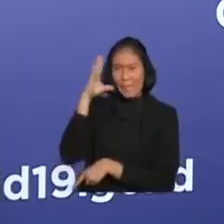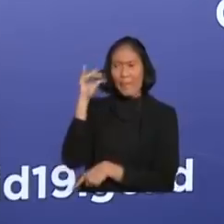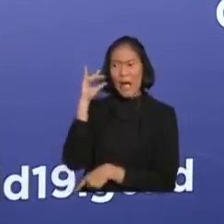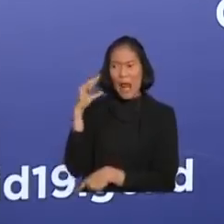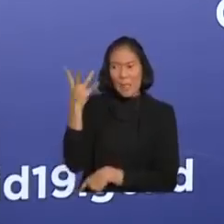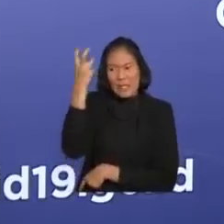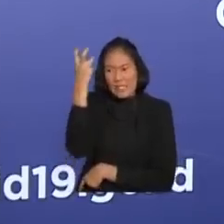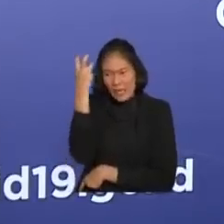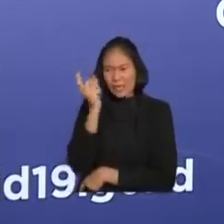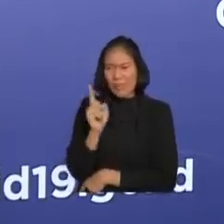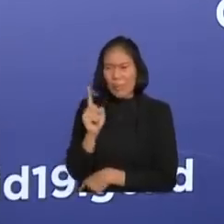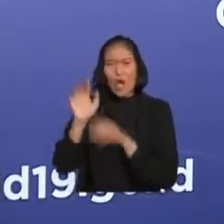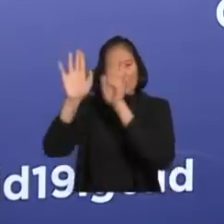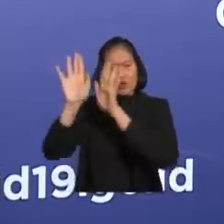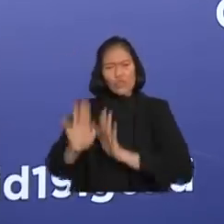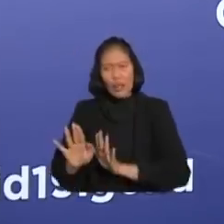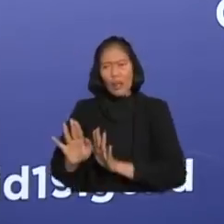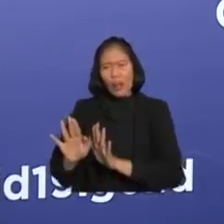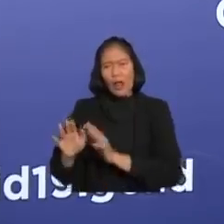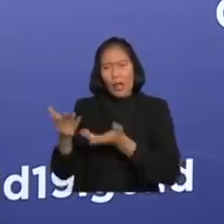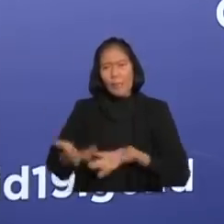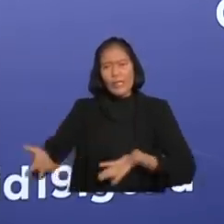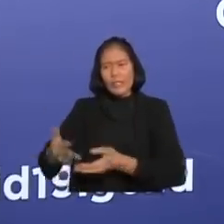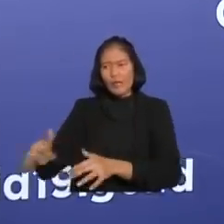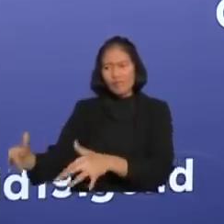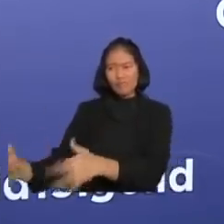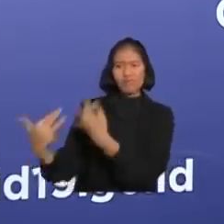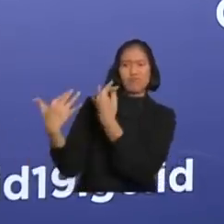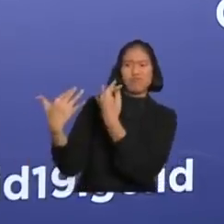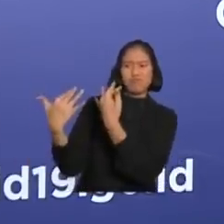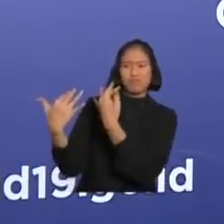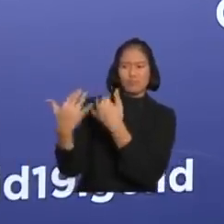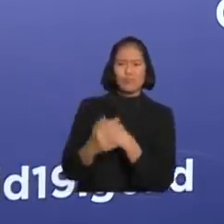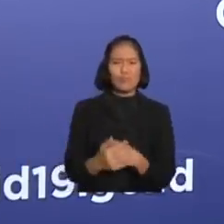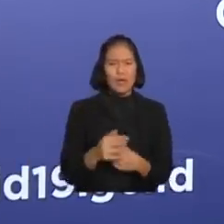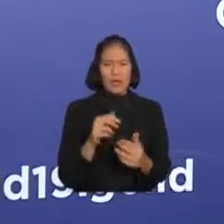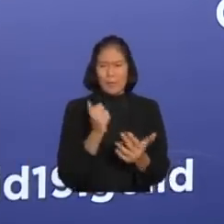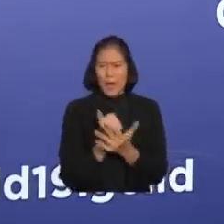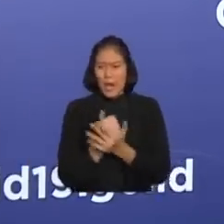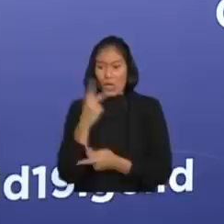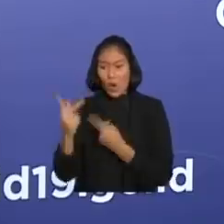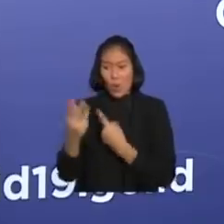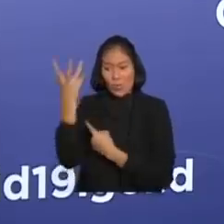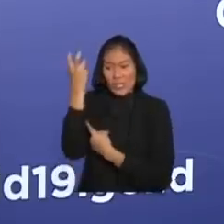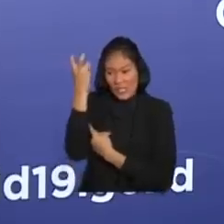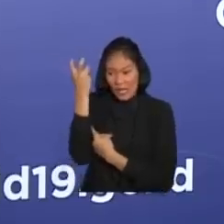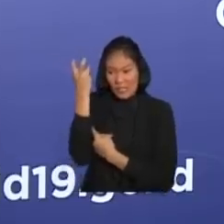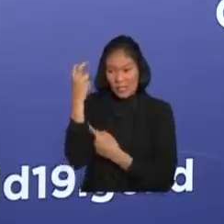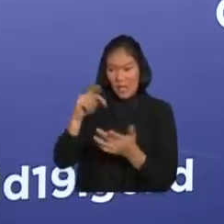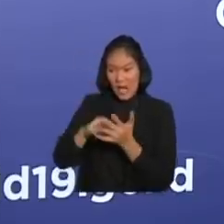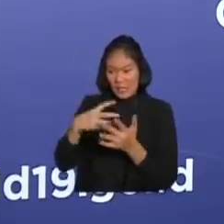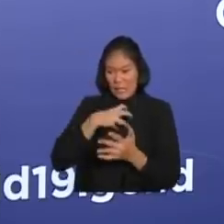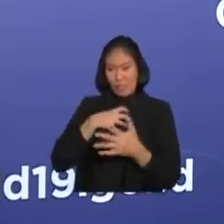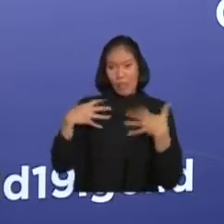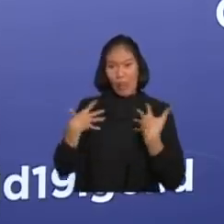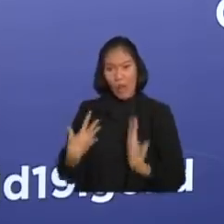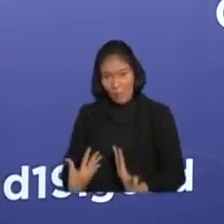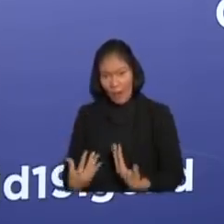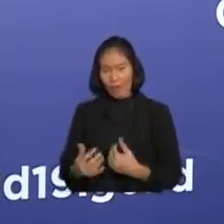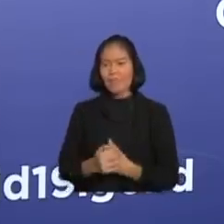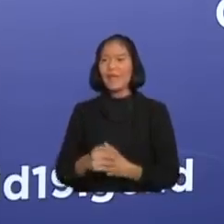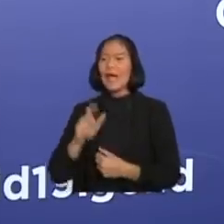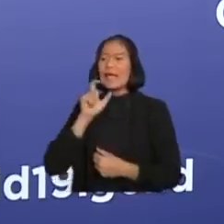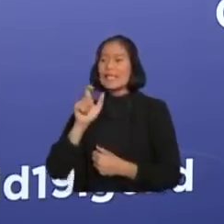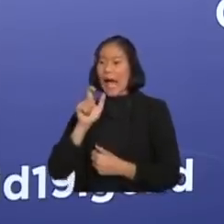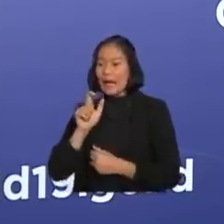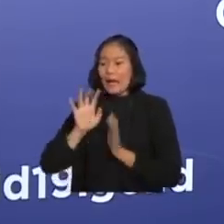media sosial media yang justru akan menambah parah dan menurunkan imunitas itu Maya Nah itu gimana Mbak melakukan menghindari